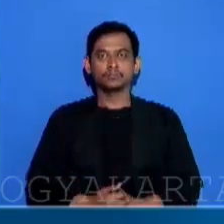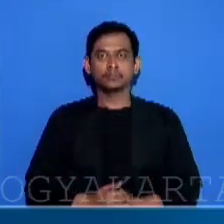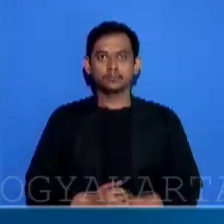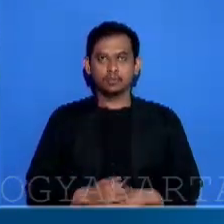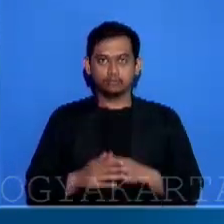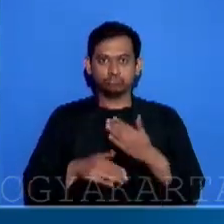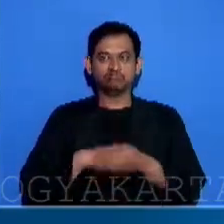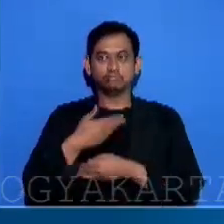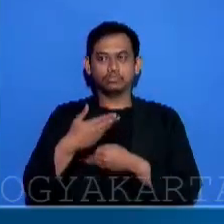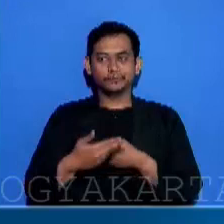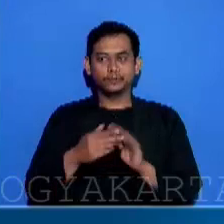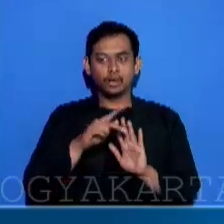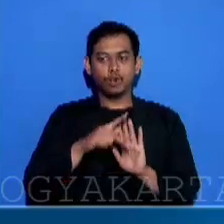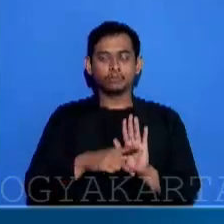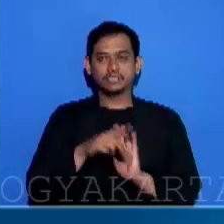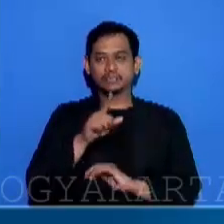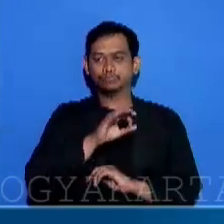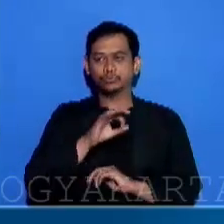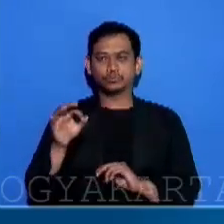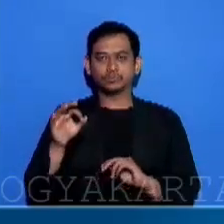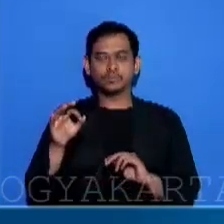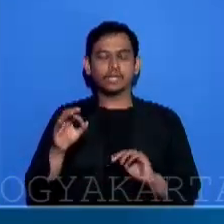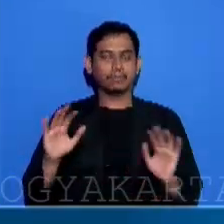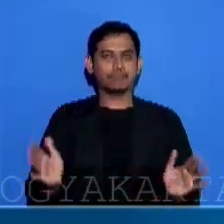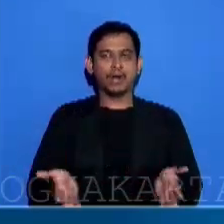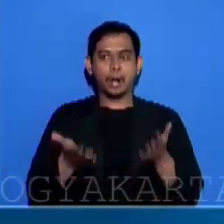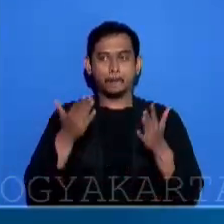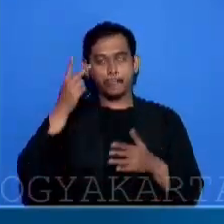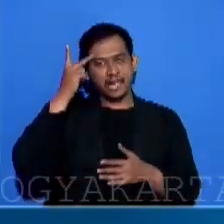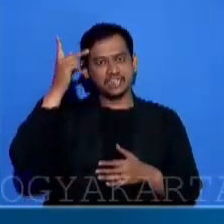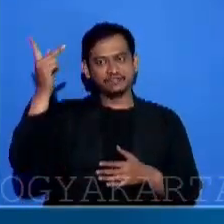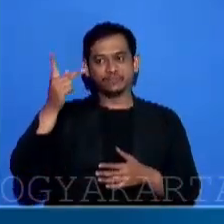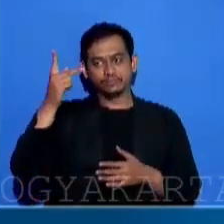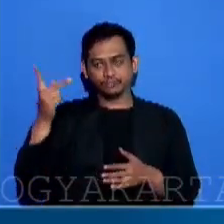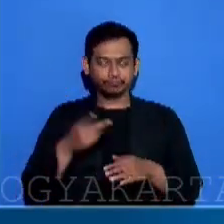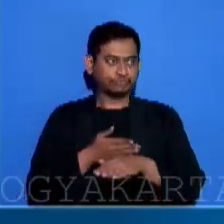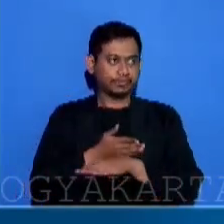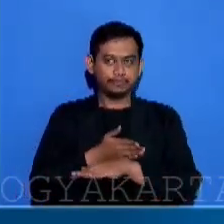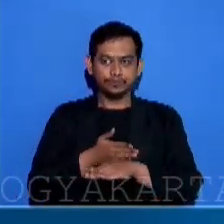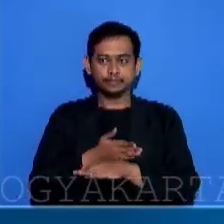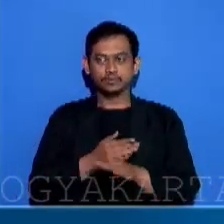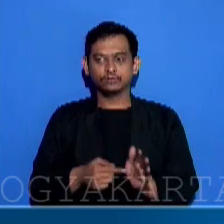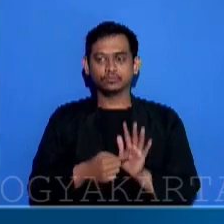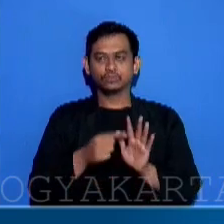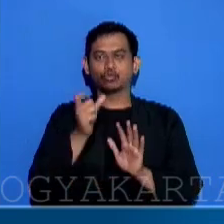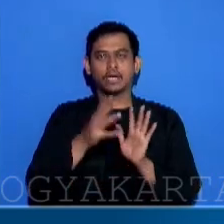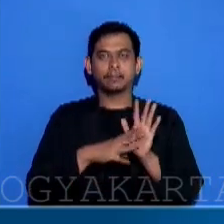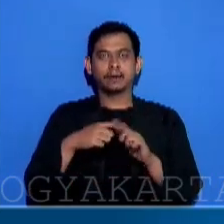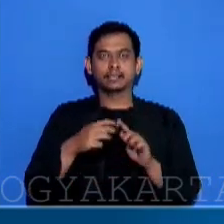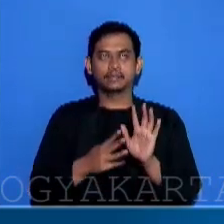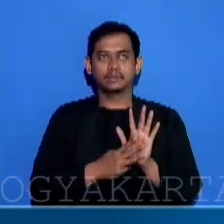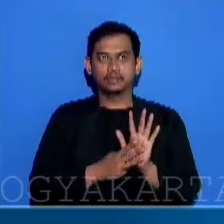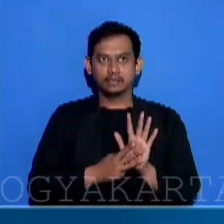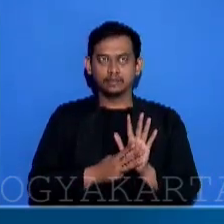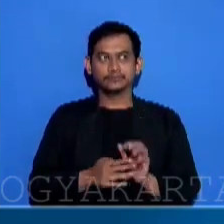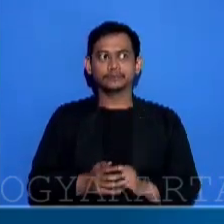program 1.000 Srikandi Bantul Bangkit Berkarya mengangkat potensi pelaku UMKM lokal. Ketua DPC IWAPI Bantul